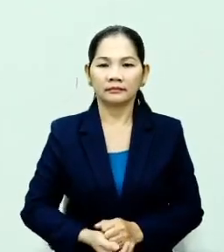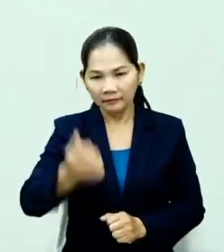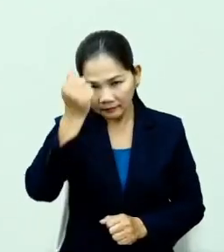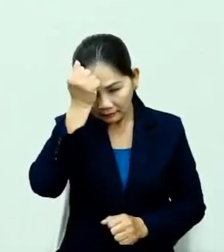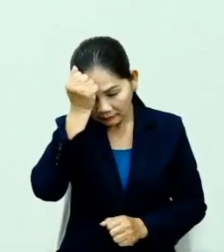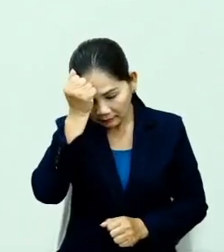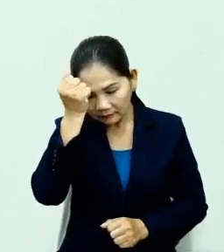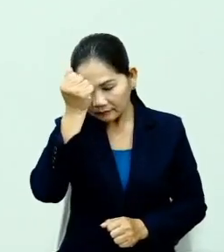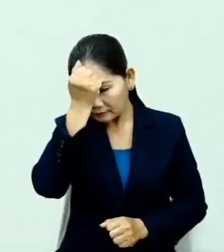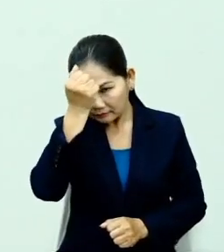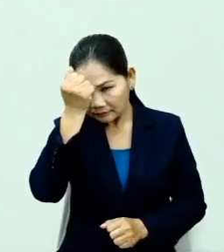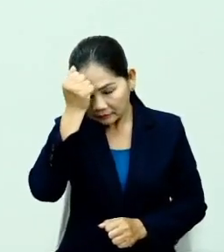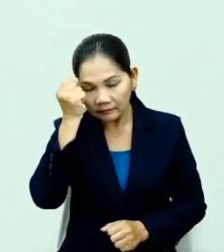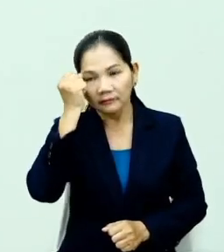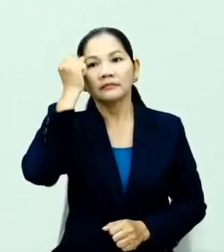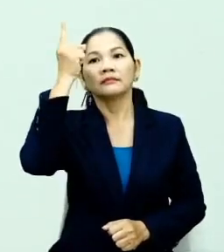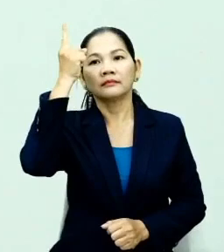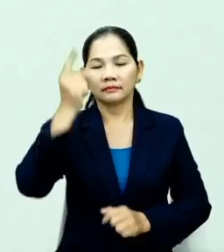nấc nâu